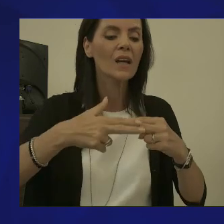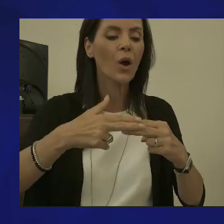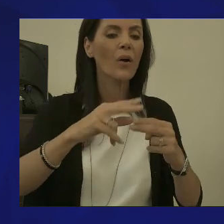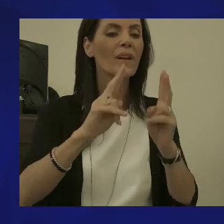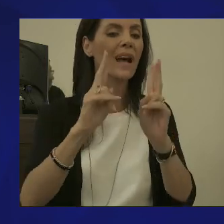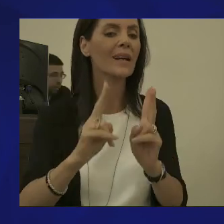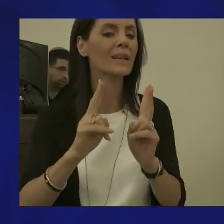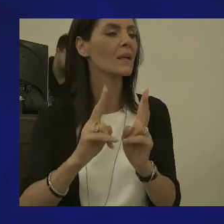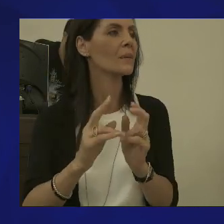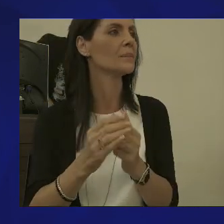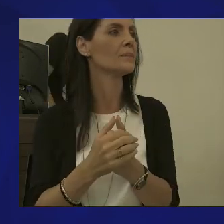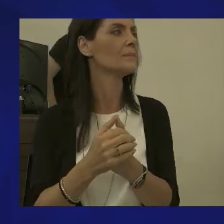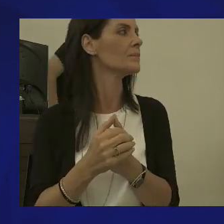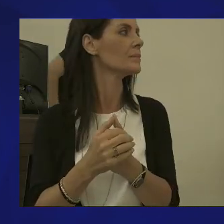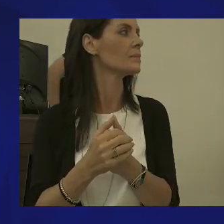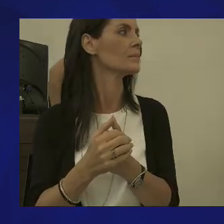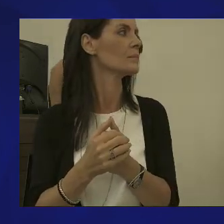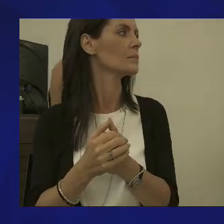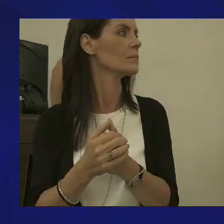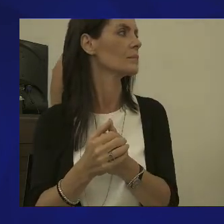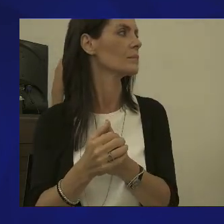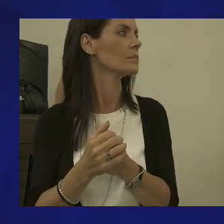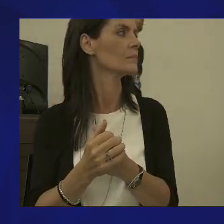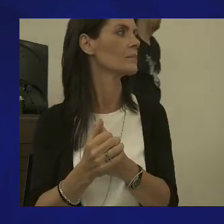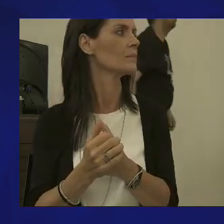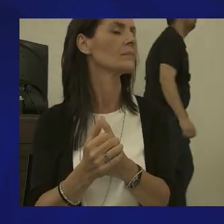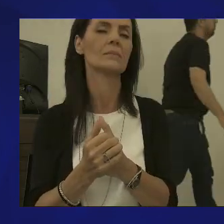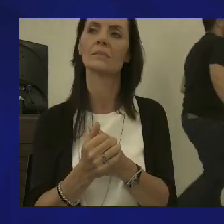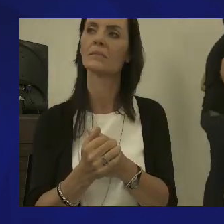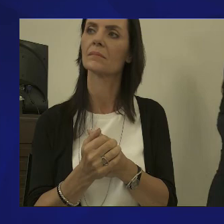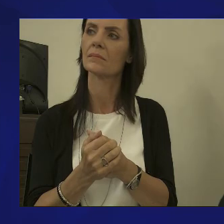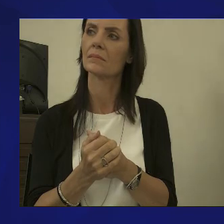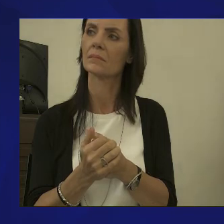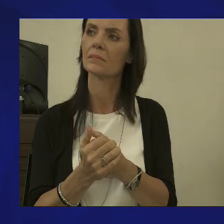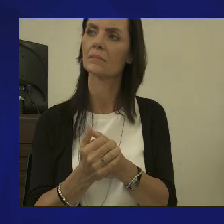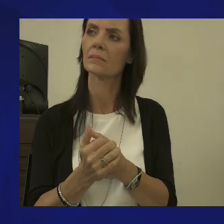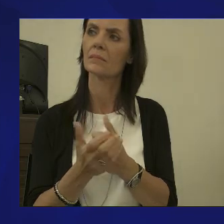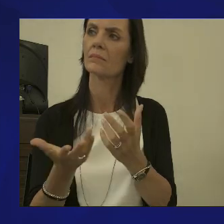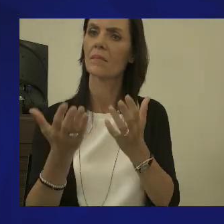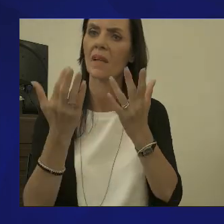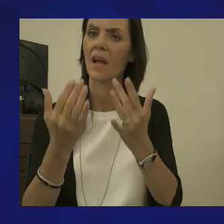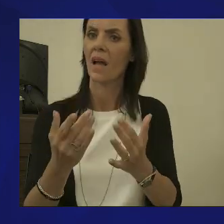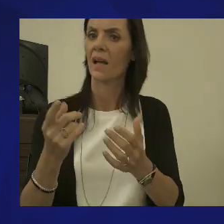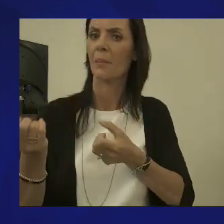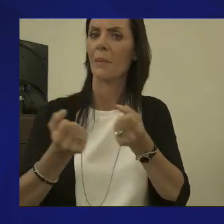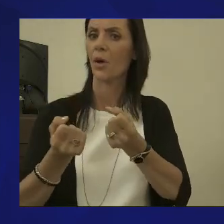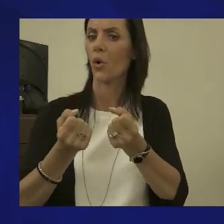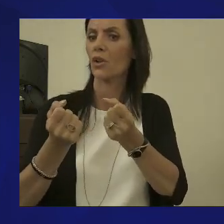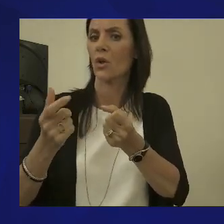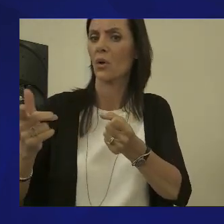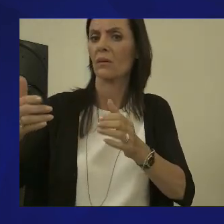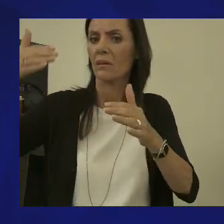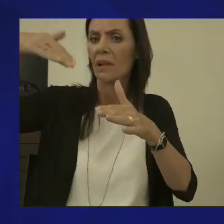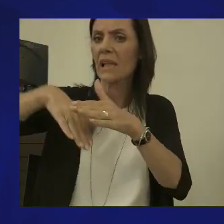לכיכר, בניין שיושב ליד כיכר, לא נכנסים אליו בחנייה, כמה מכוניות נכנסות לבניין? אני מזכיר את זה